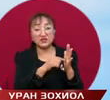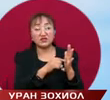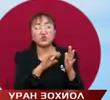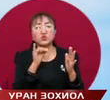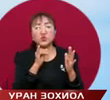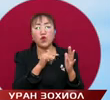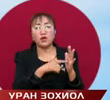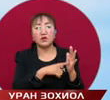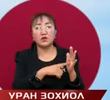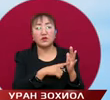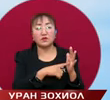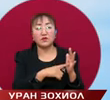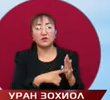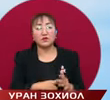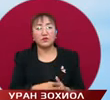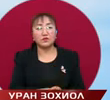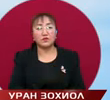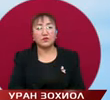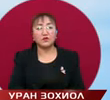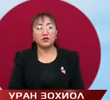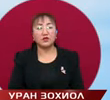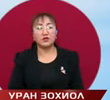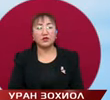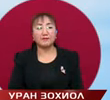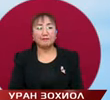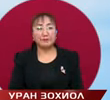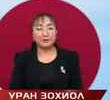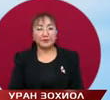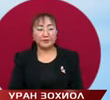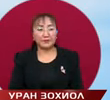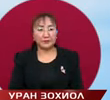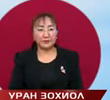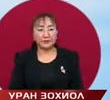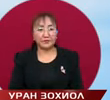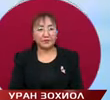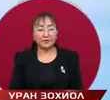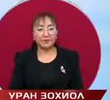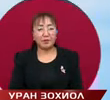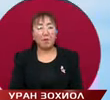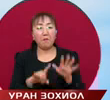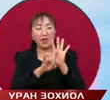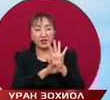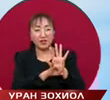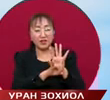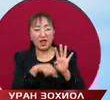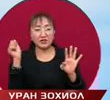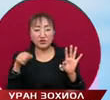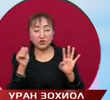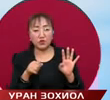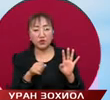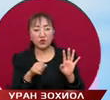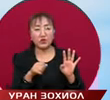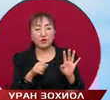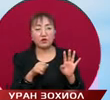зохиолд ингэж тусгасан байгаа. За тэгэхээр нэгдэл гэдэг бол мал аж ахуй нэгэн